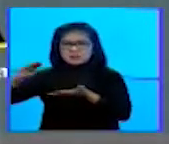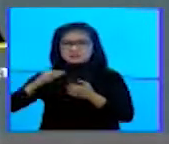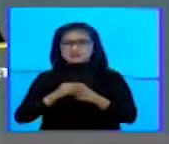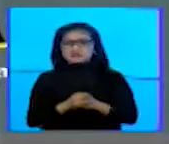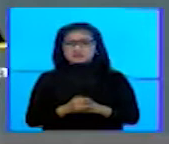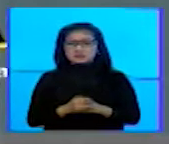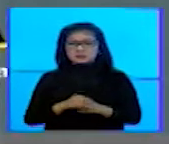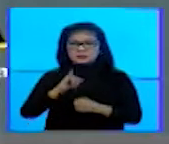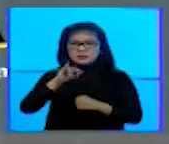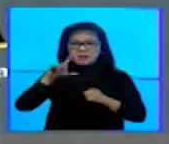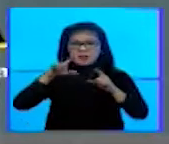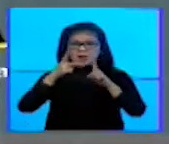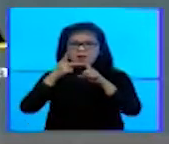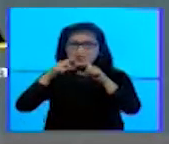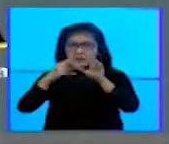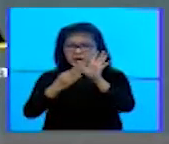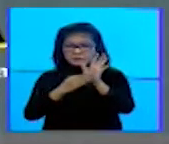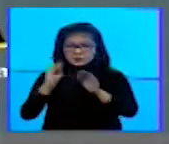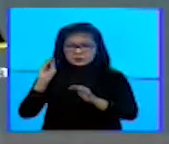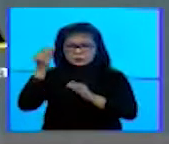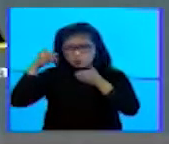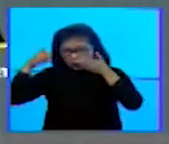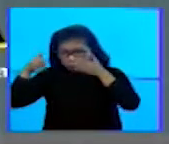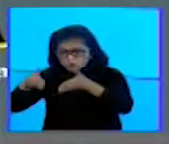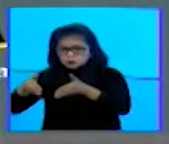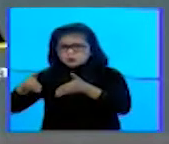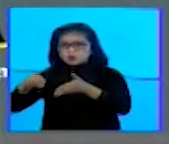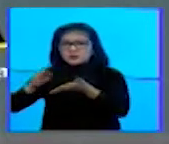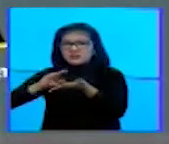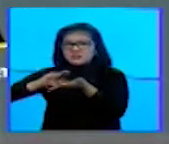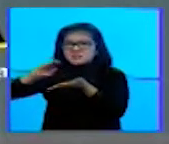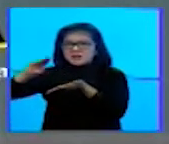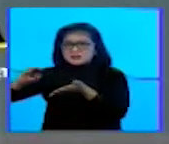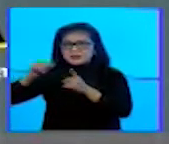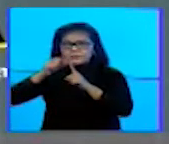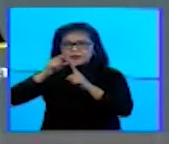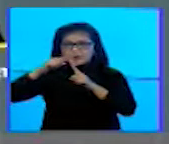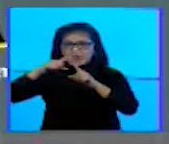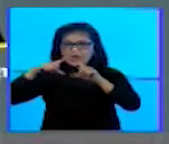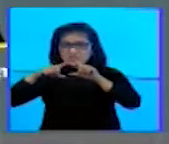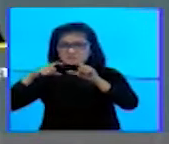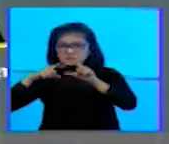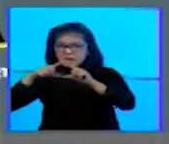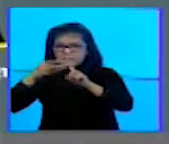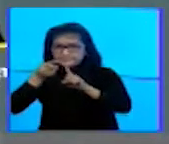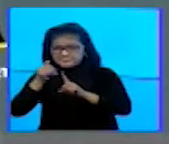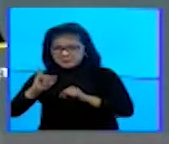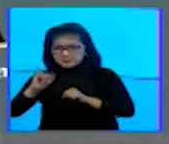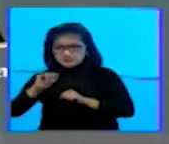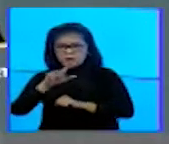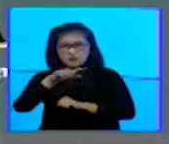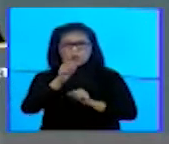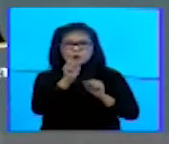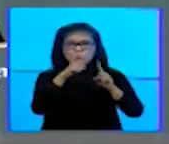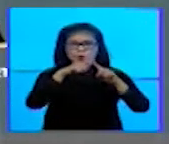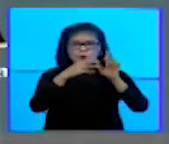W. Siregar, Kepala Divisi Investasi PT Asabri 2012-2017. Lukman Purnomo Sidi, Presiden Direktur